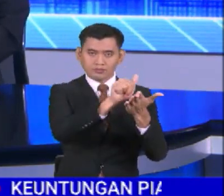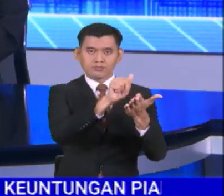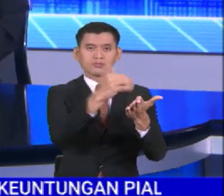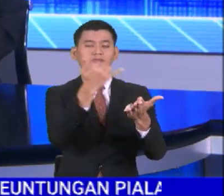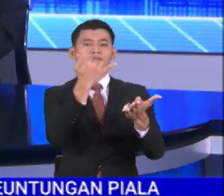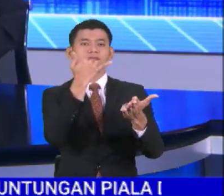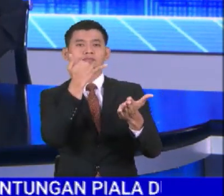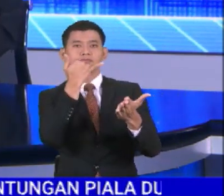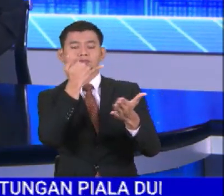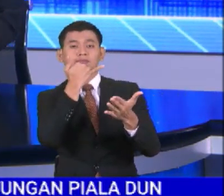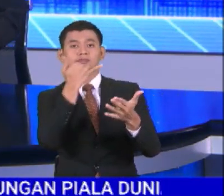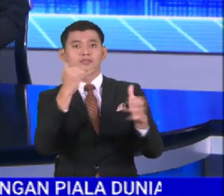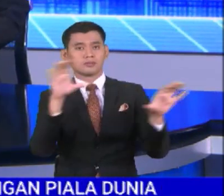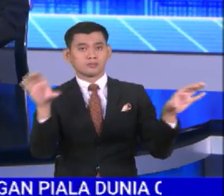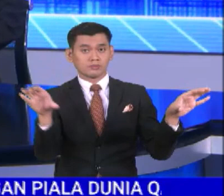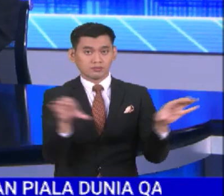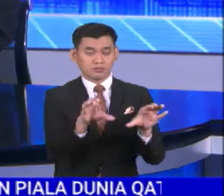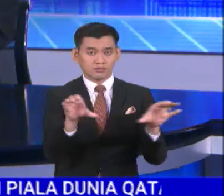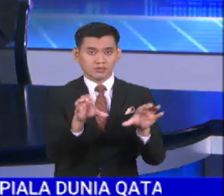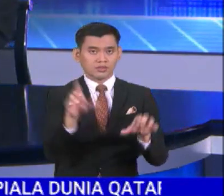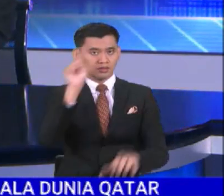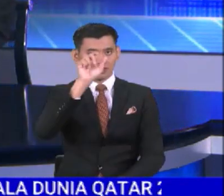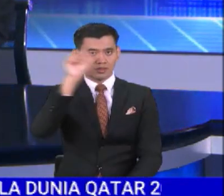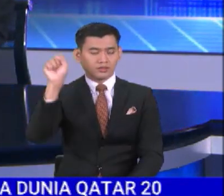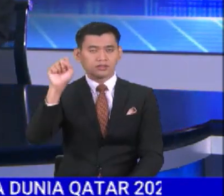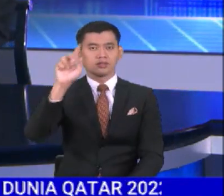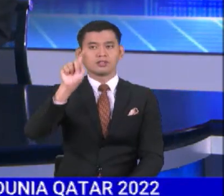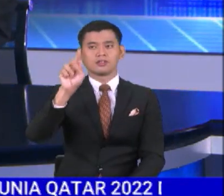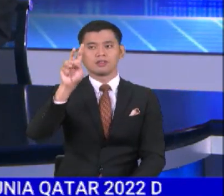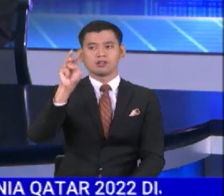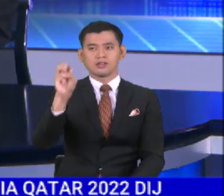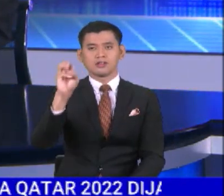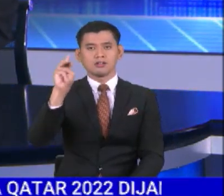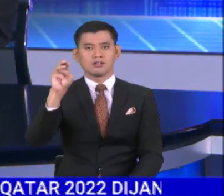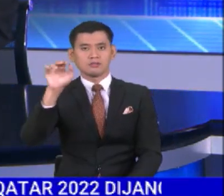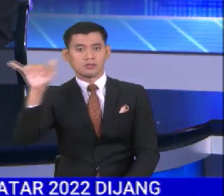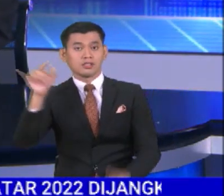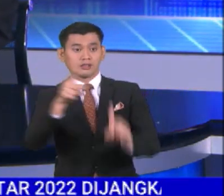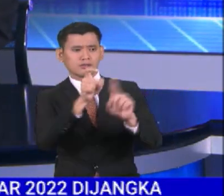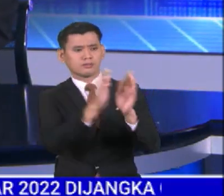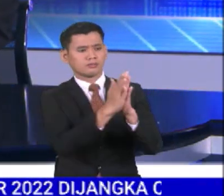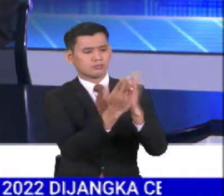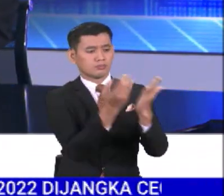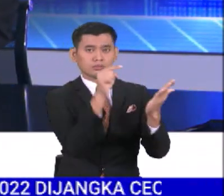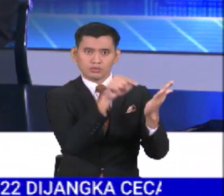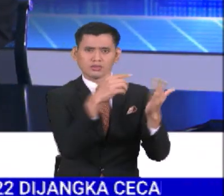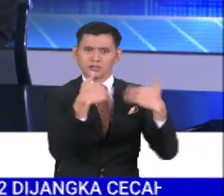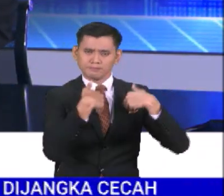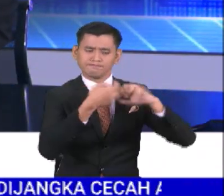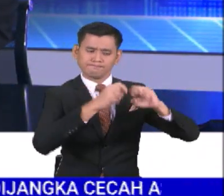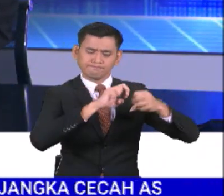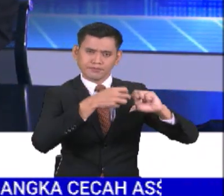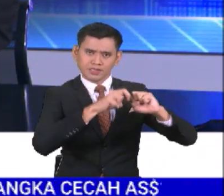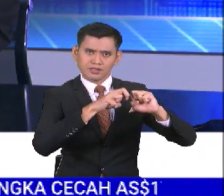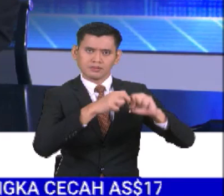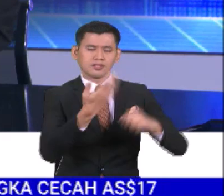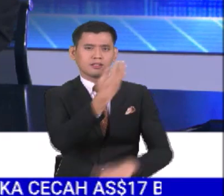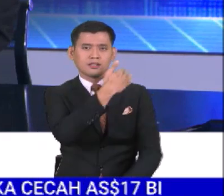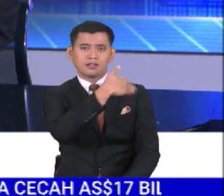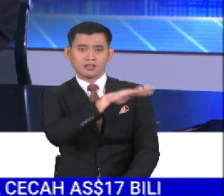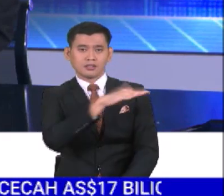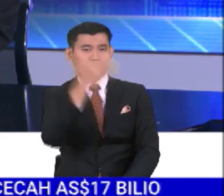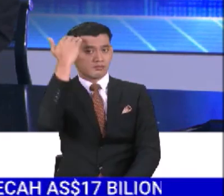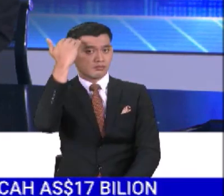laku Tan Sri Tommy Thomas. Ia berhubung pelbagai dakwaan yang terkandung dalam buku dihasilkan bekas peguam negara